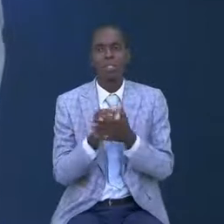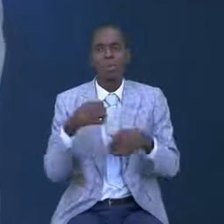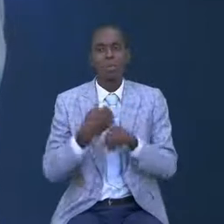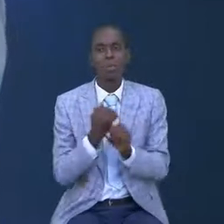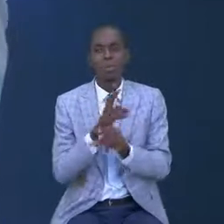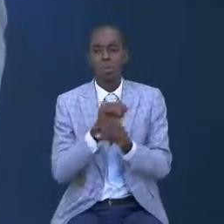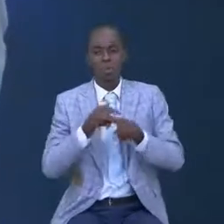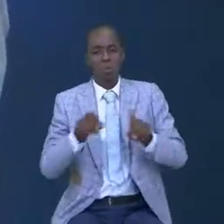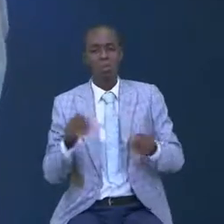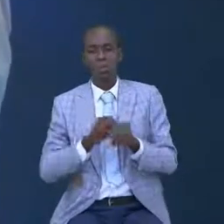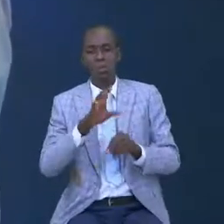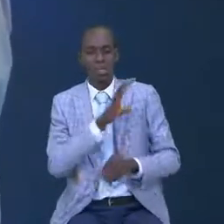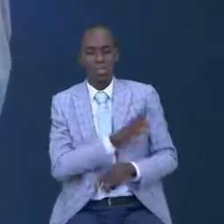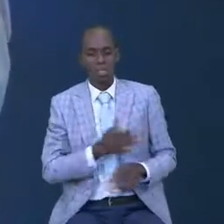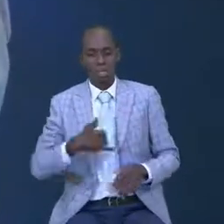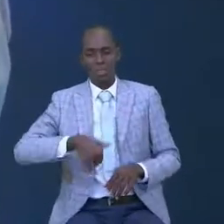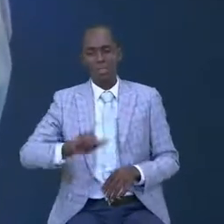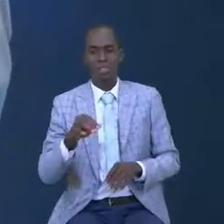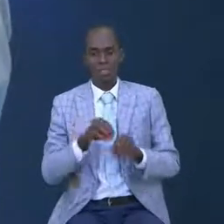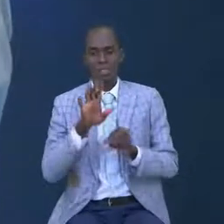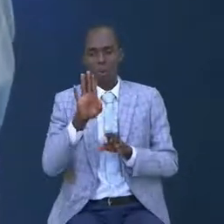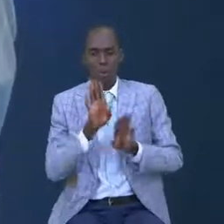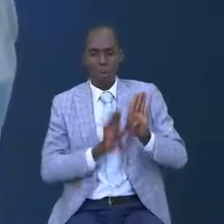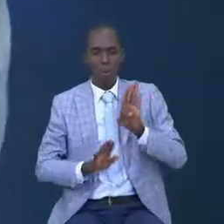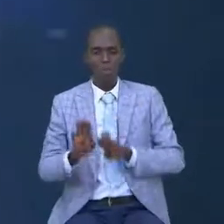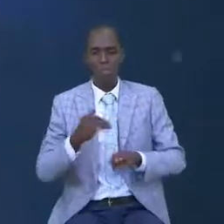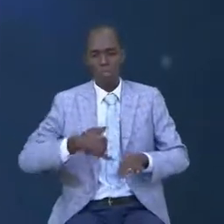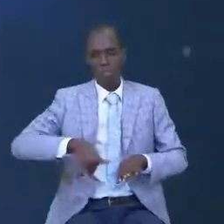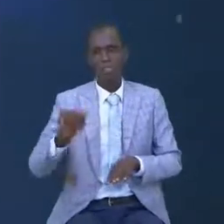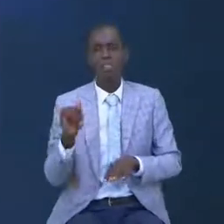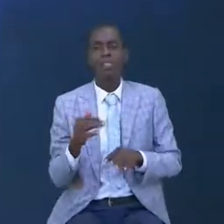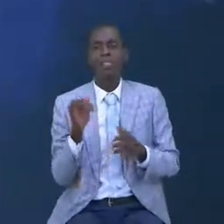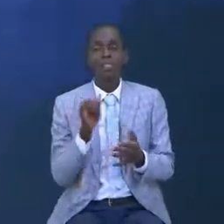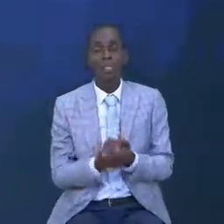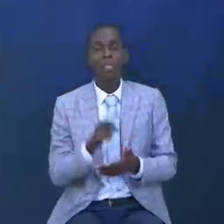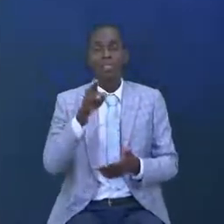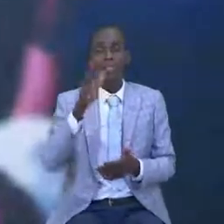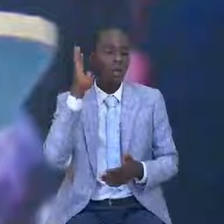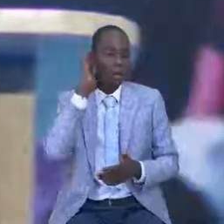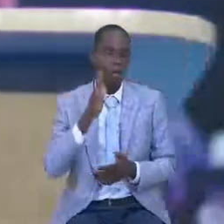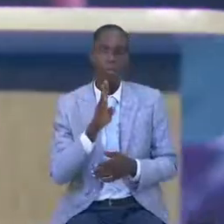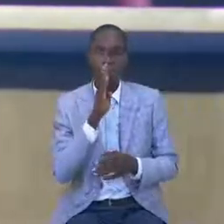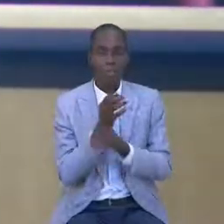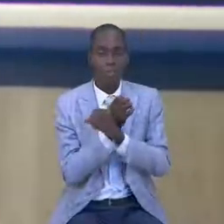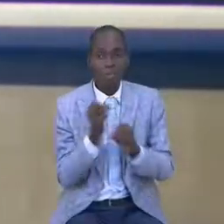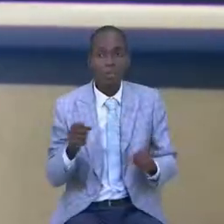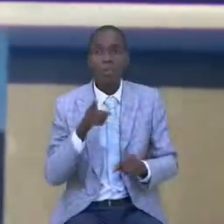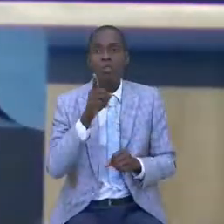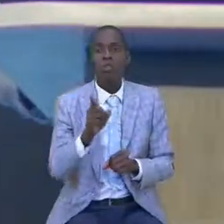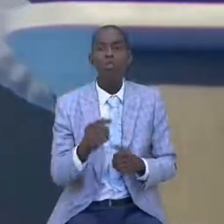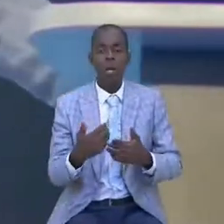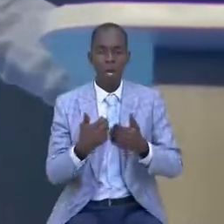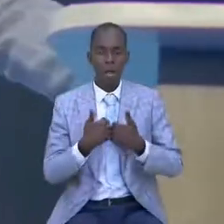un salut important, faible, qui ne fait aucune différence dans le caractère, dans le comportement de l'homme,